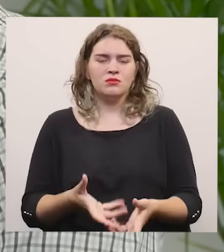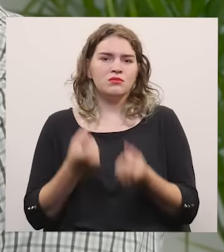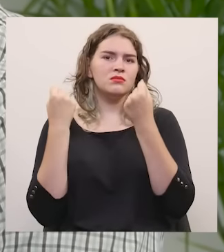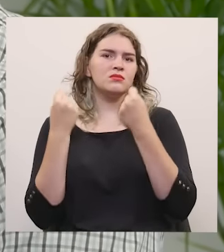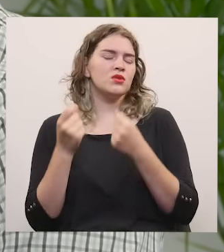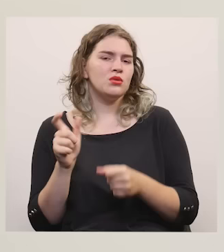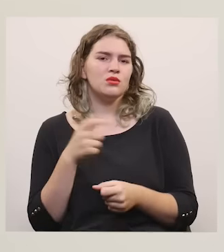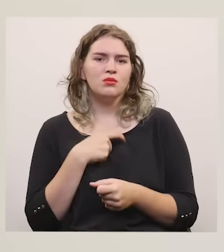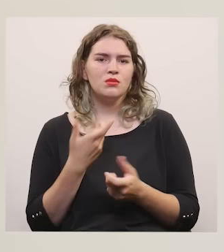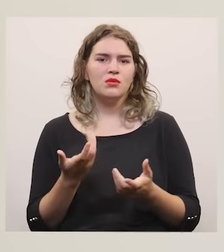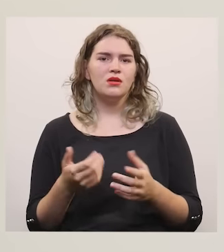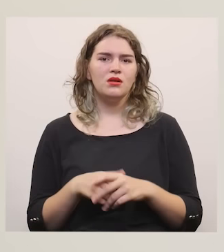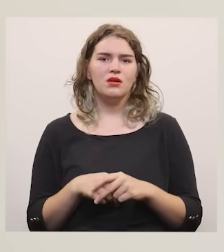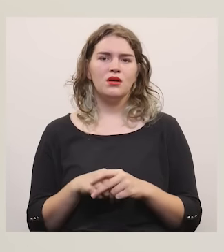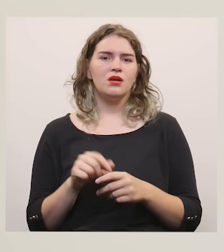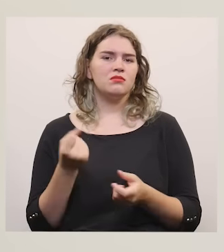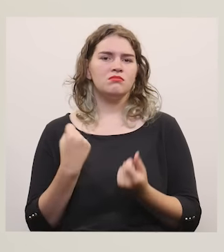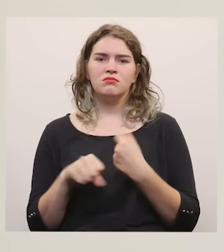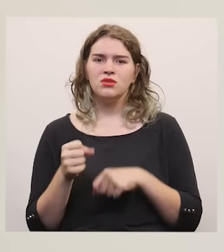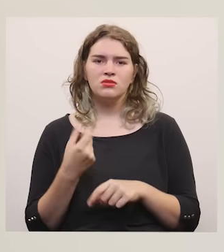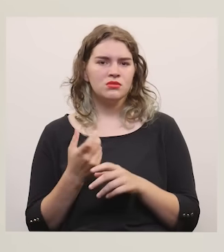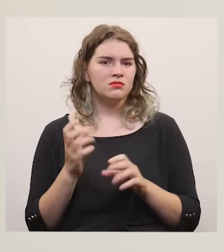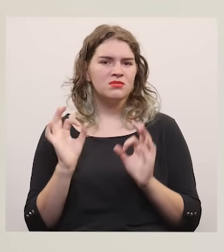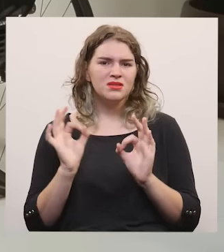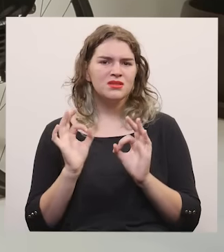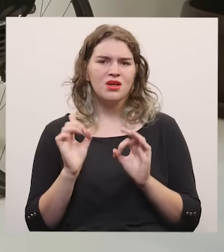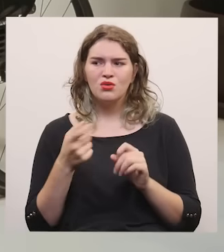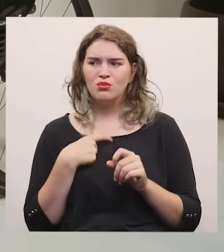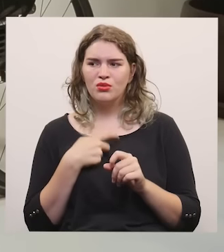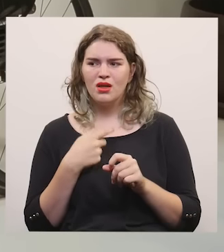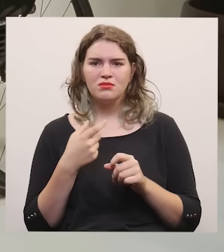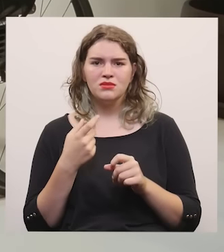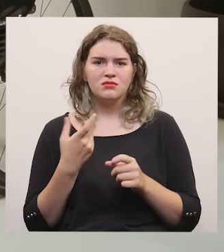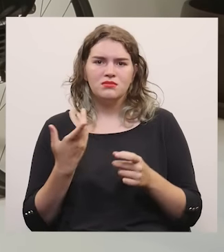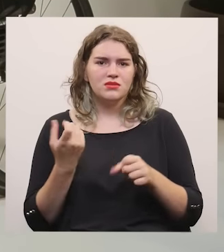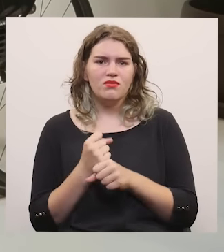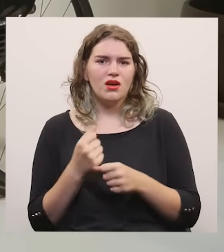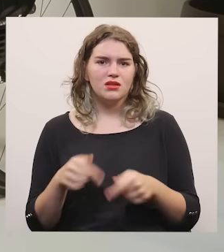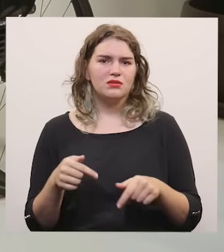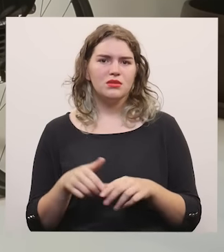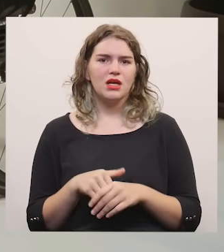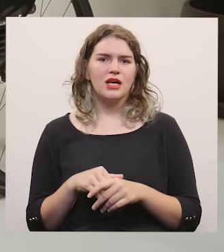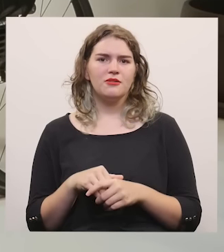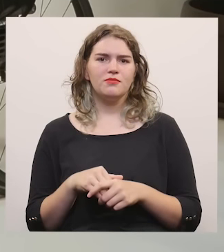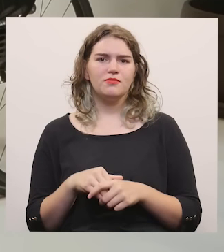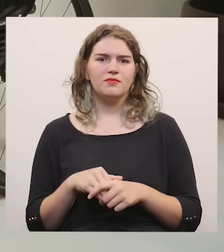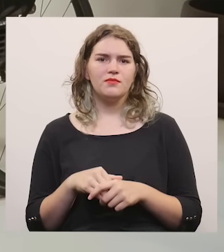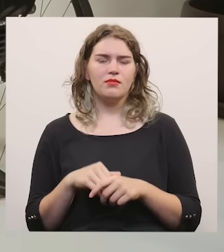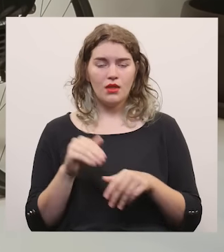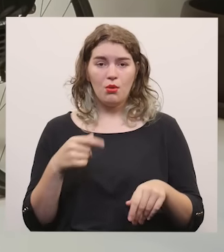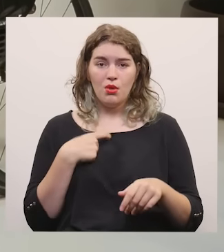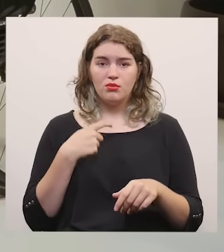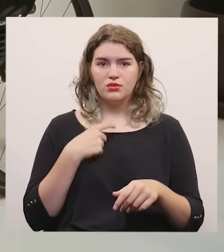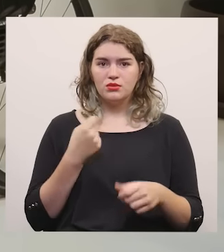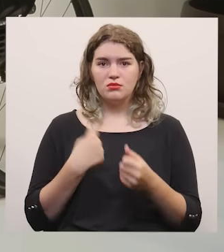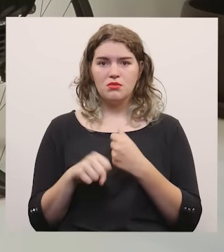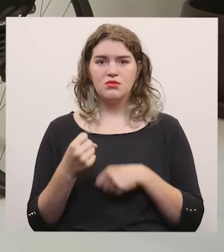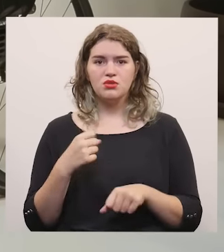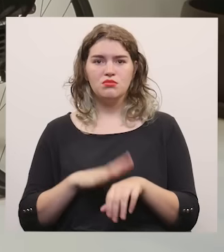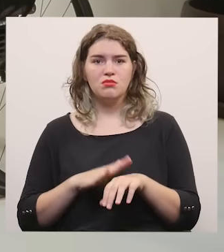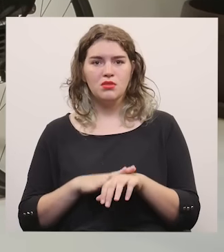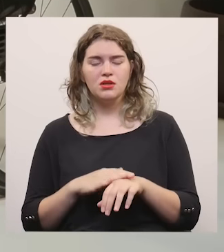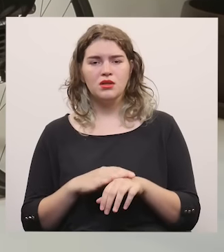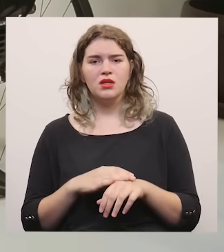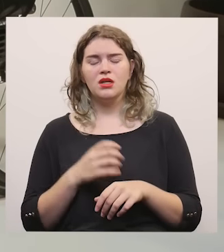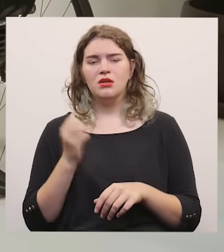scoată de acolo. Nu mai puteai mișca mâini, picioare, nimic? Nu mă puteam coordona, nu puteam să fac absolut nimic. Dar acum poți să miști mâinile? Acum pot să